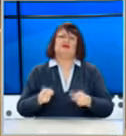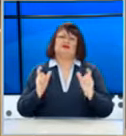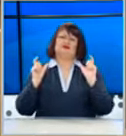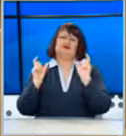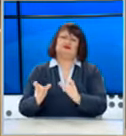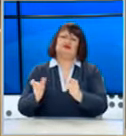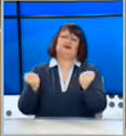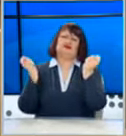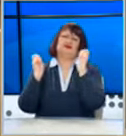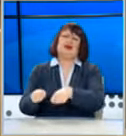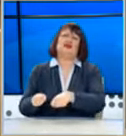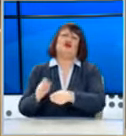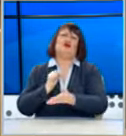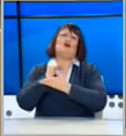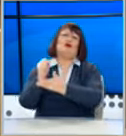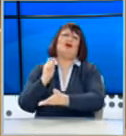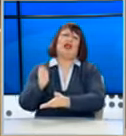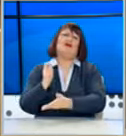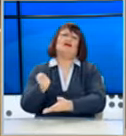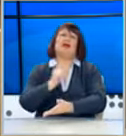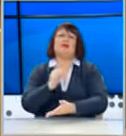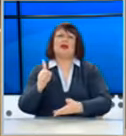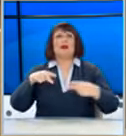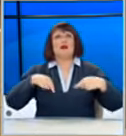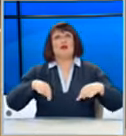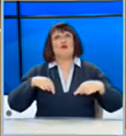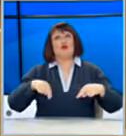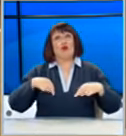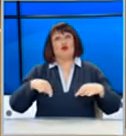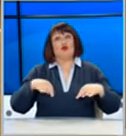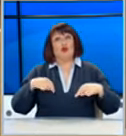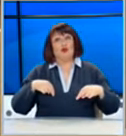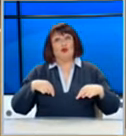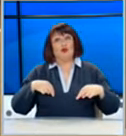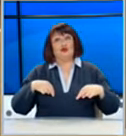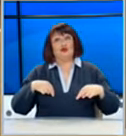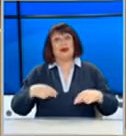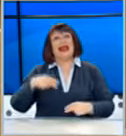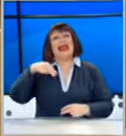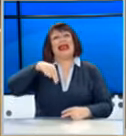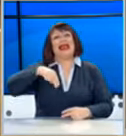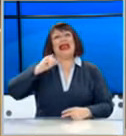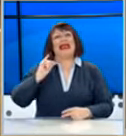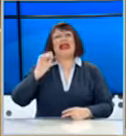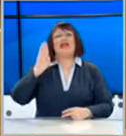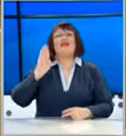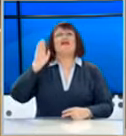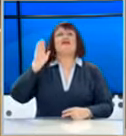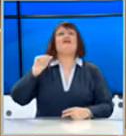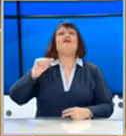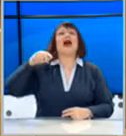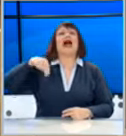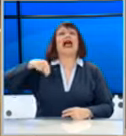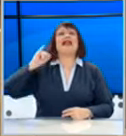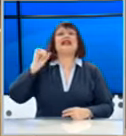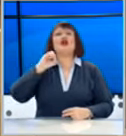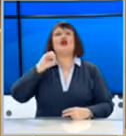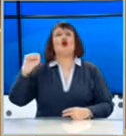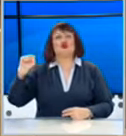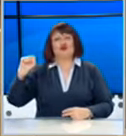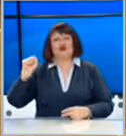κάθε χρηματοδότηση. Ο Υπουργός κ. Λιβάνιος παραδέχθηκε χθες ότι δόθηκαν χρήματα που